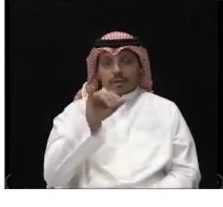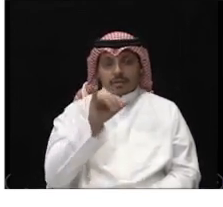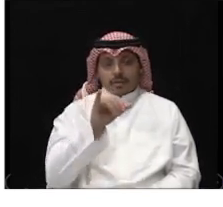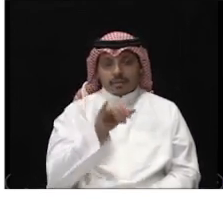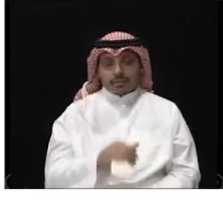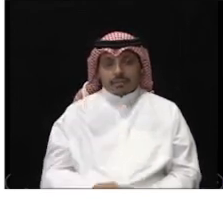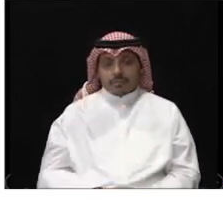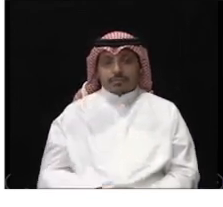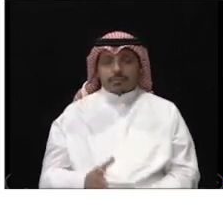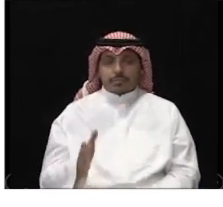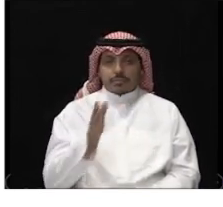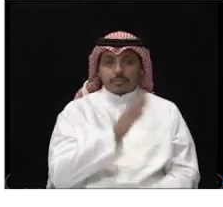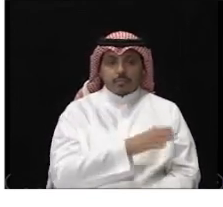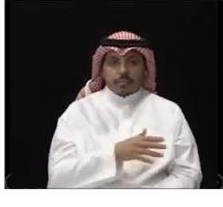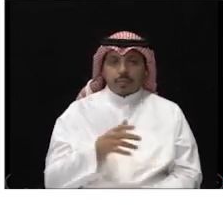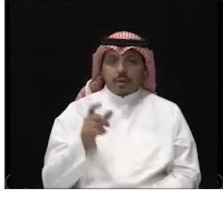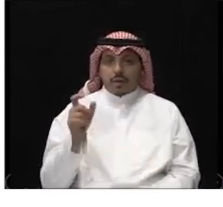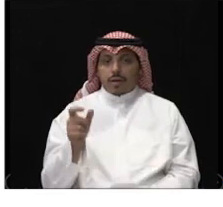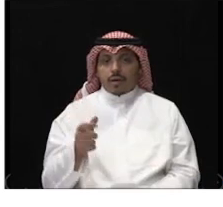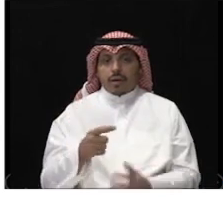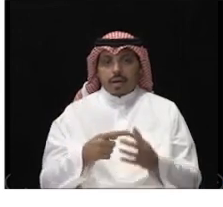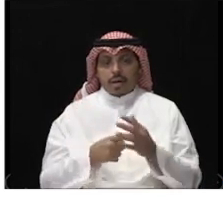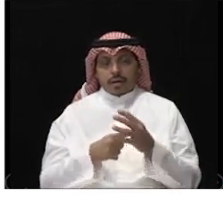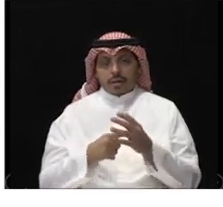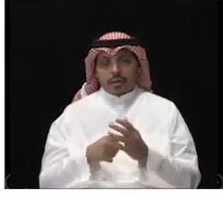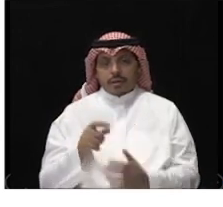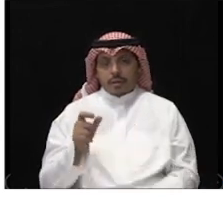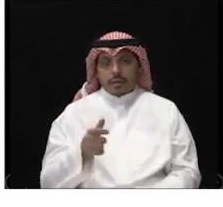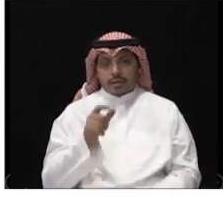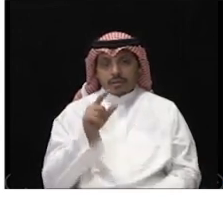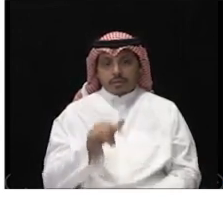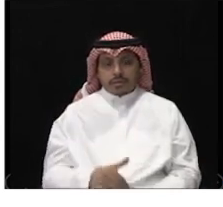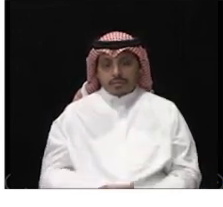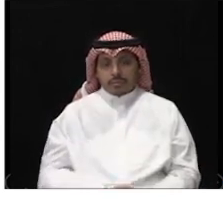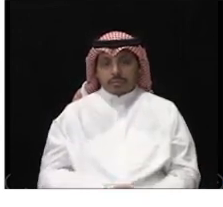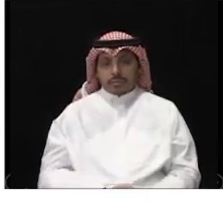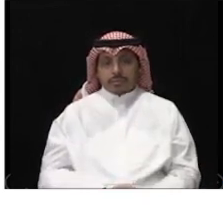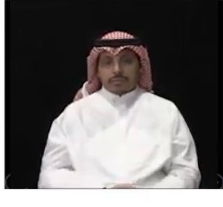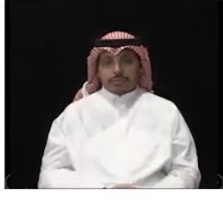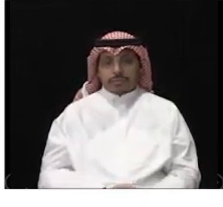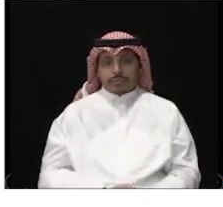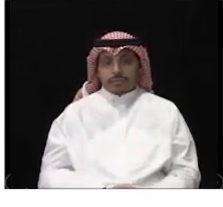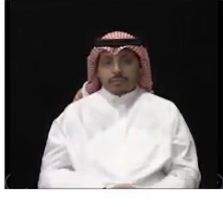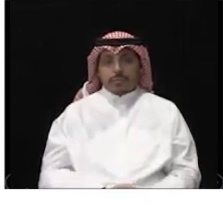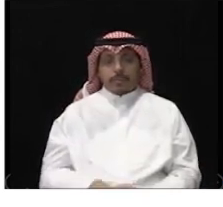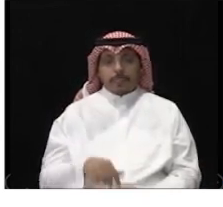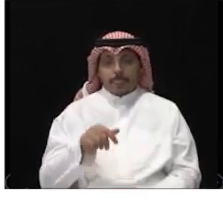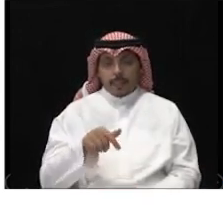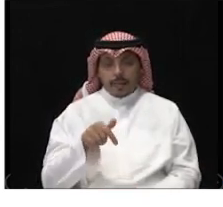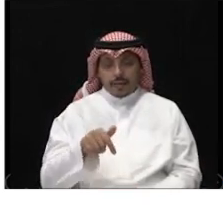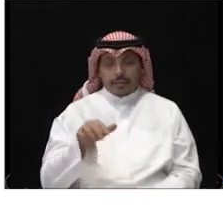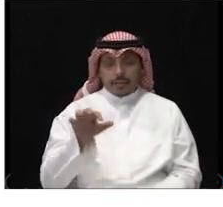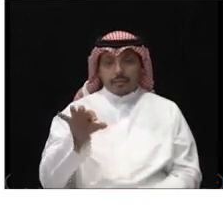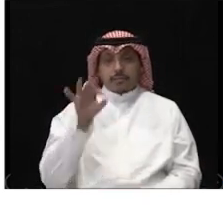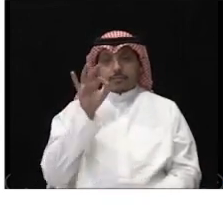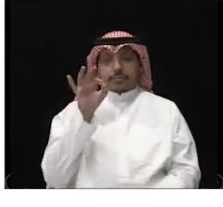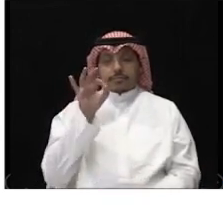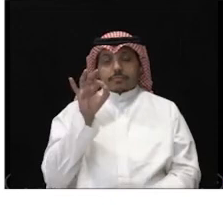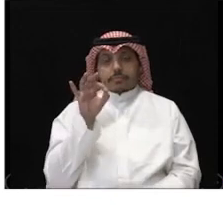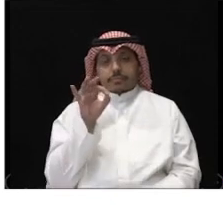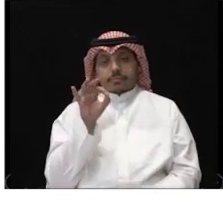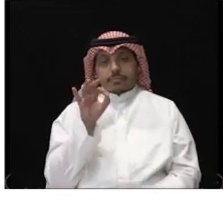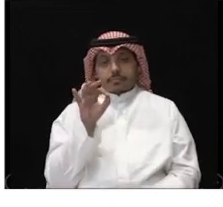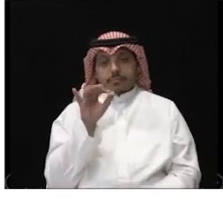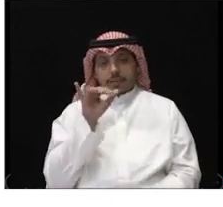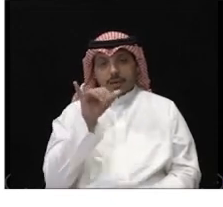الأخيرة، نادي، أحسنتم، هذه سهلة. إذن نجرد الآن الحرف ونستخلصه من الكلمة.